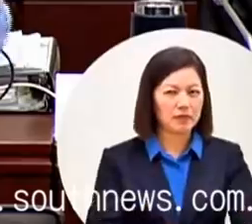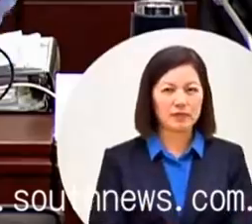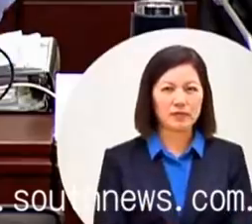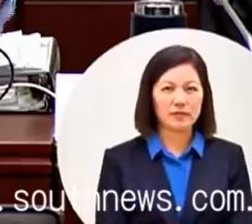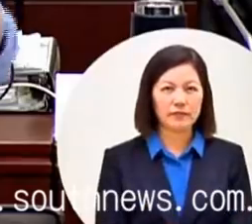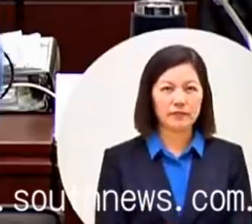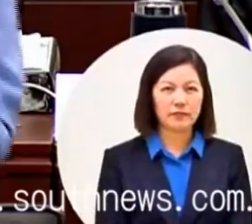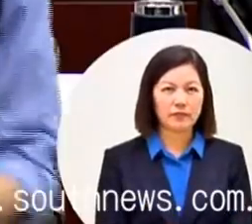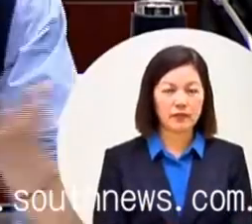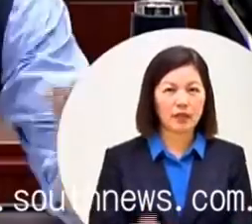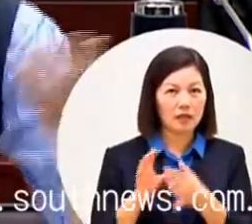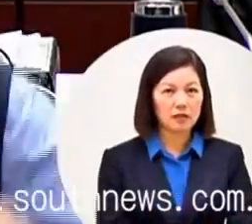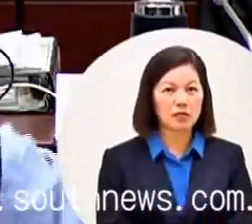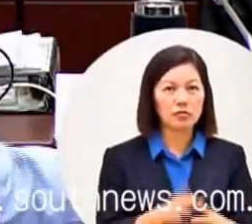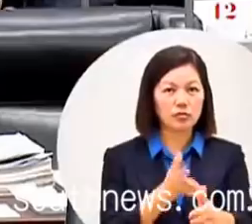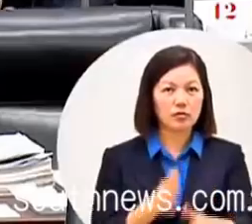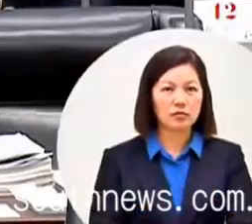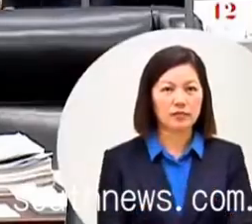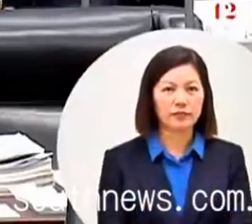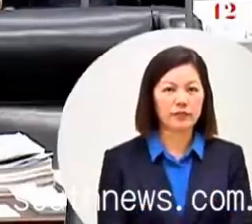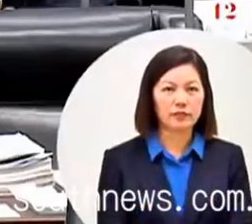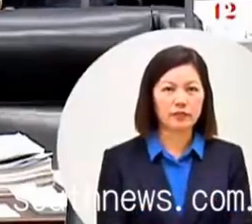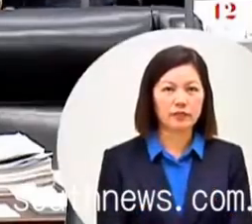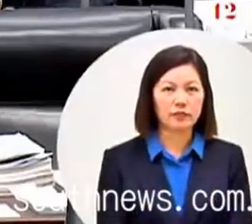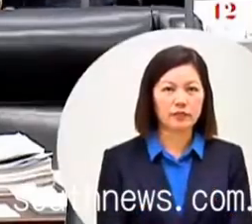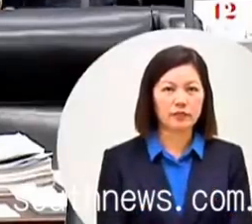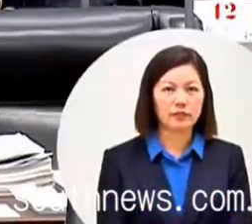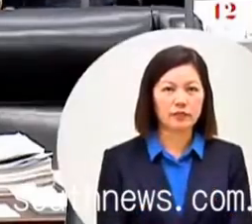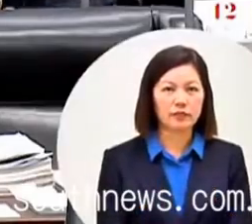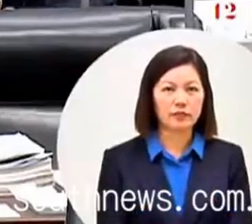你要不要继续咨询？我就坐下来继续问。 好了，